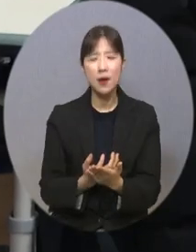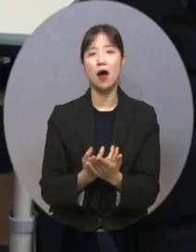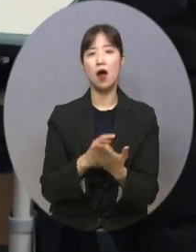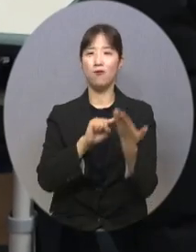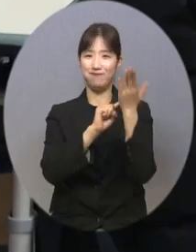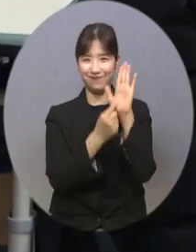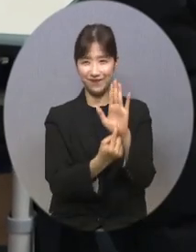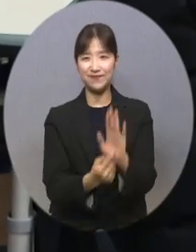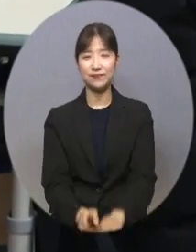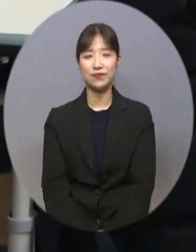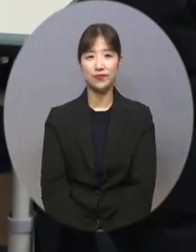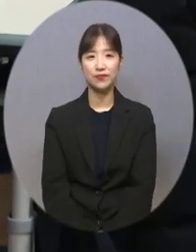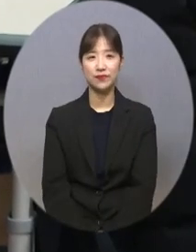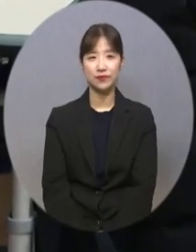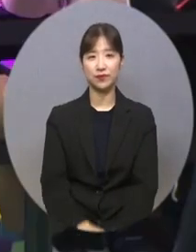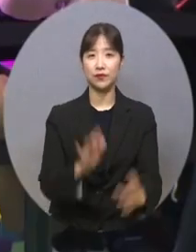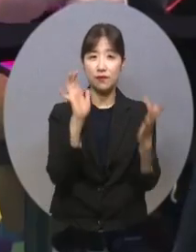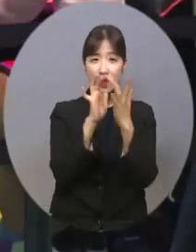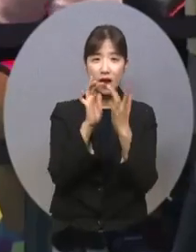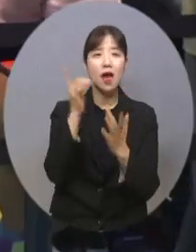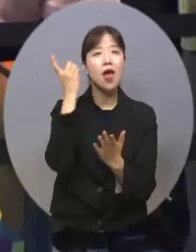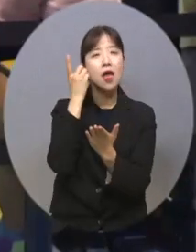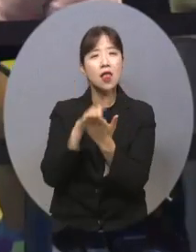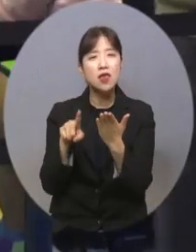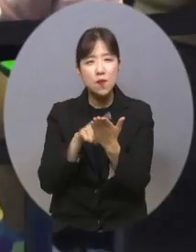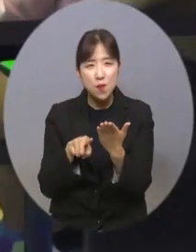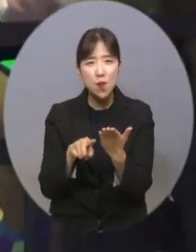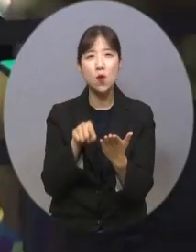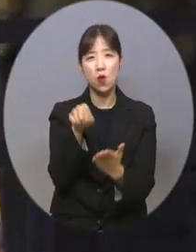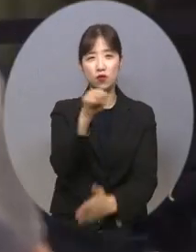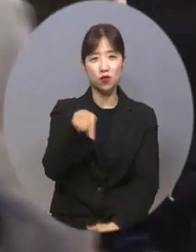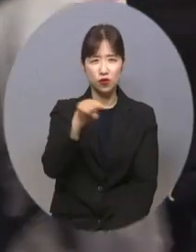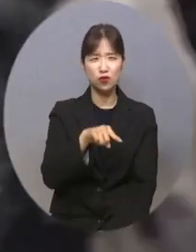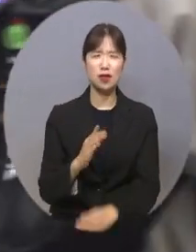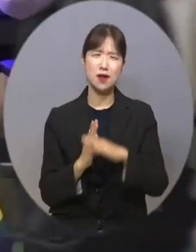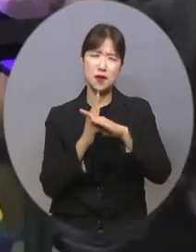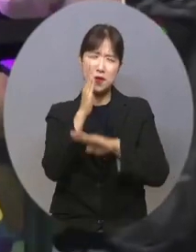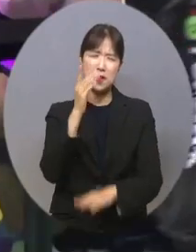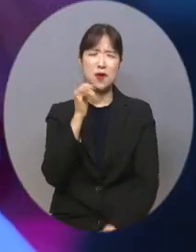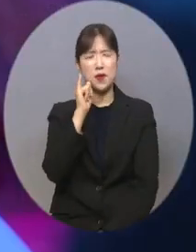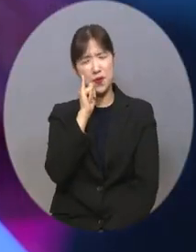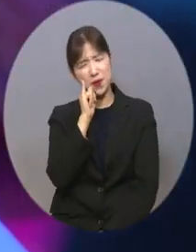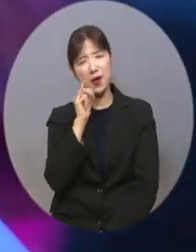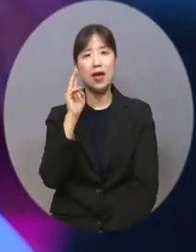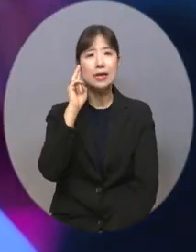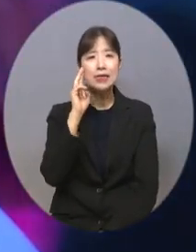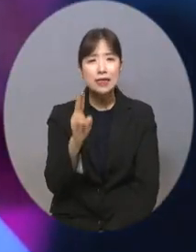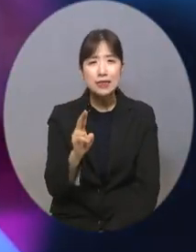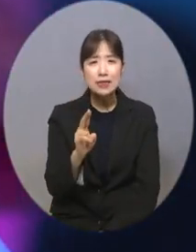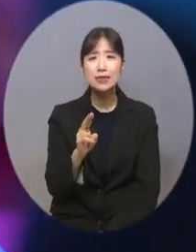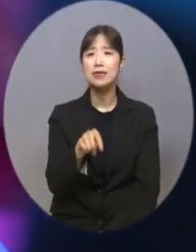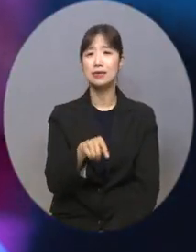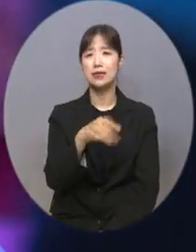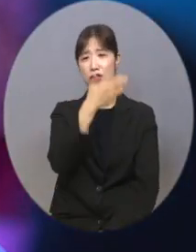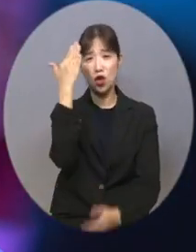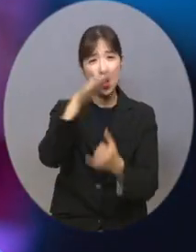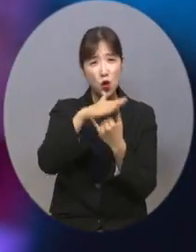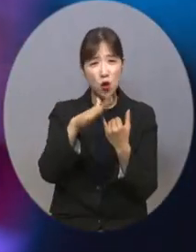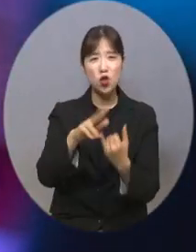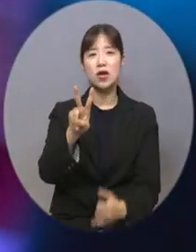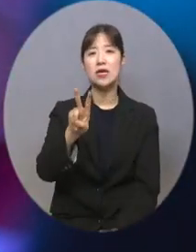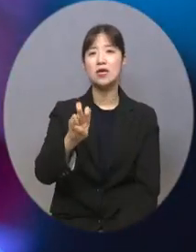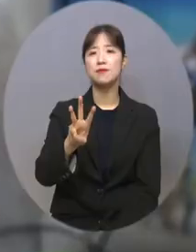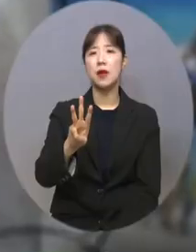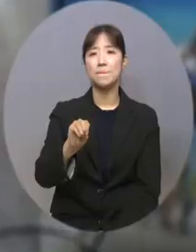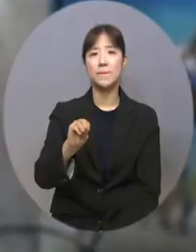공개했습니다. 인터넷과 스마트폰 중 하나 이상에서 과의존 위험이 있는 것으로 진단된 청소년은